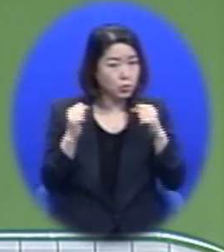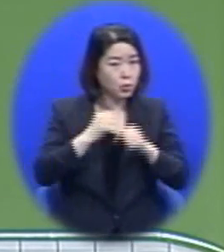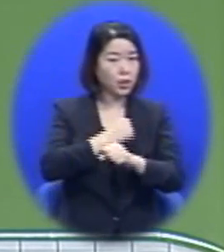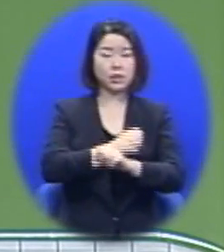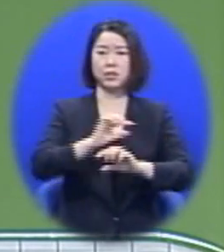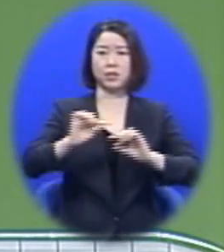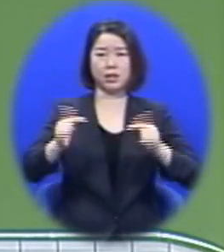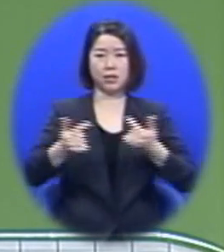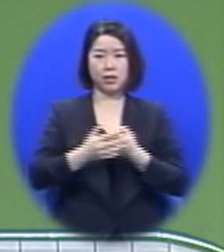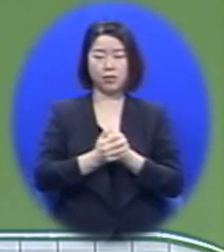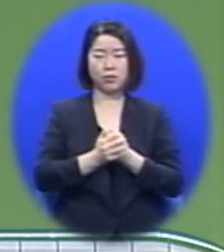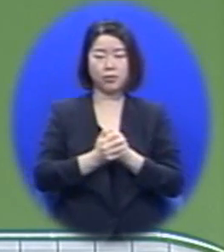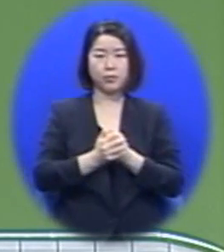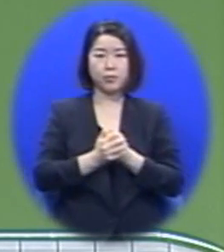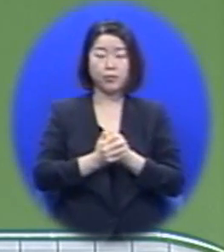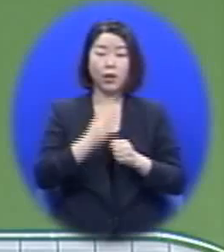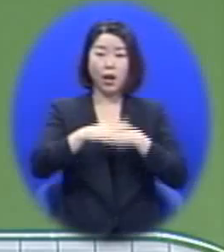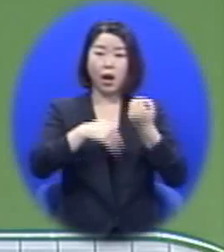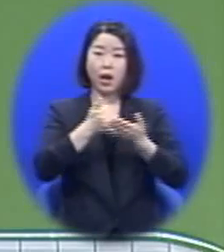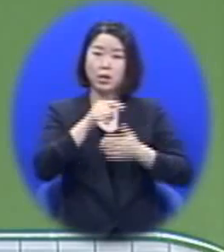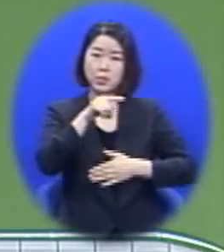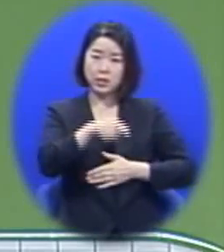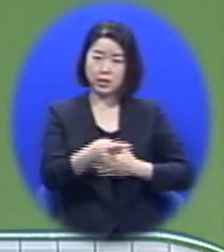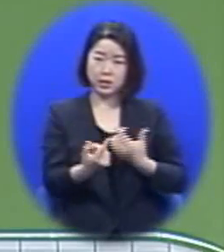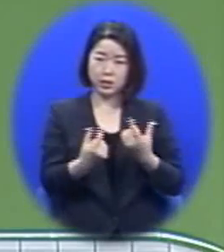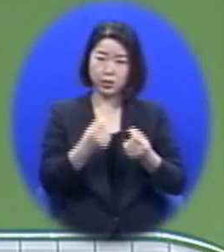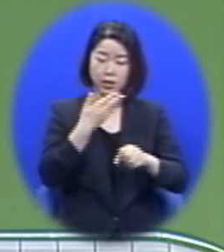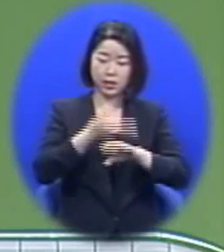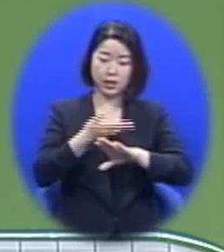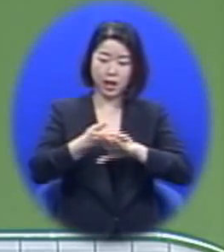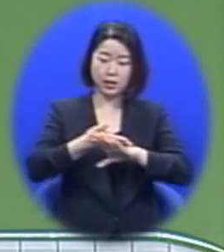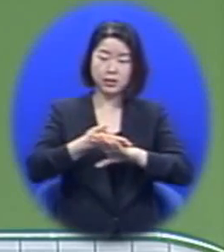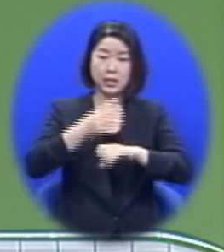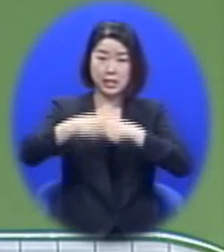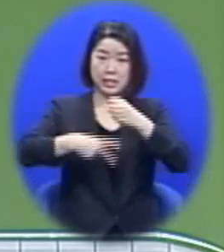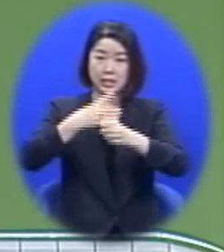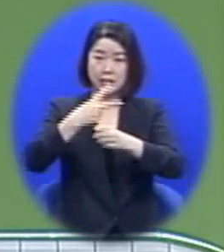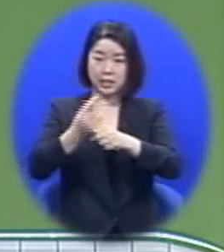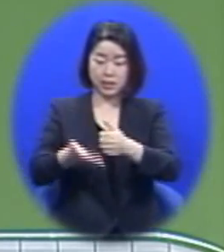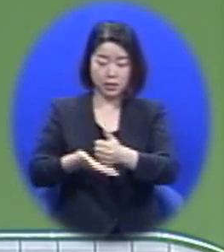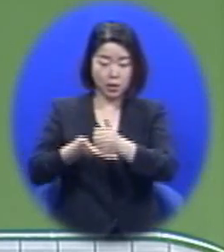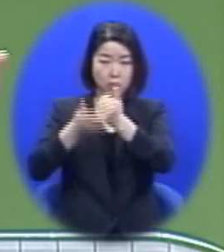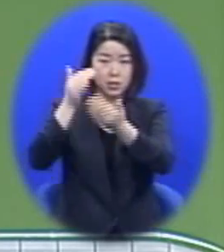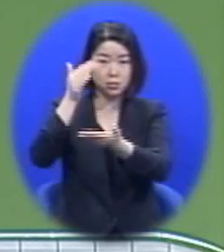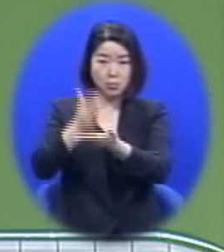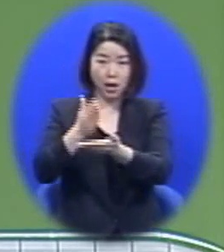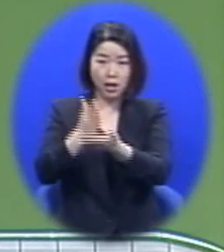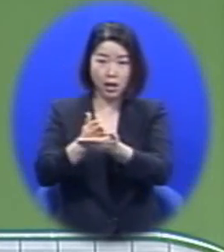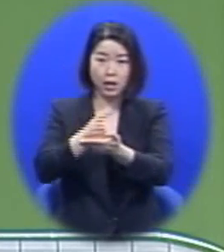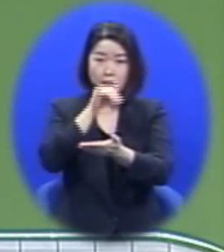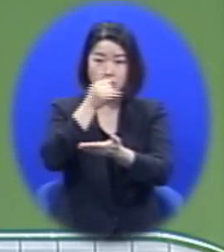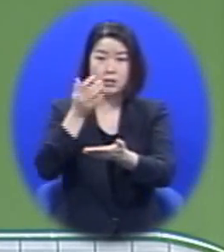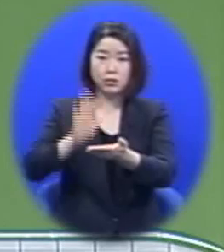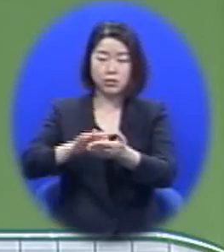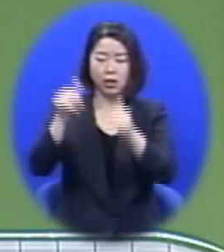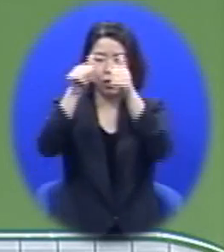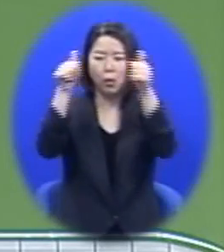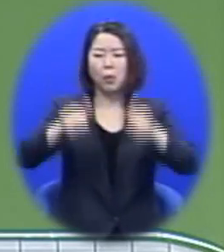않습니다. 하나님이 그토록 다른 신을 섬기지 말라고 그랬는데 그들은 우상숭배에 빠지게